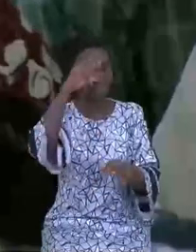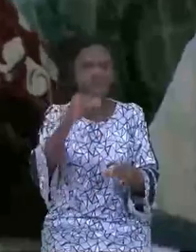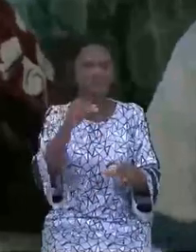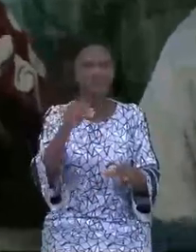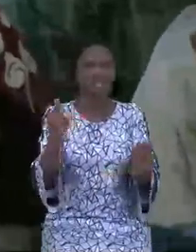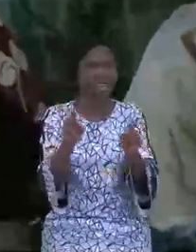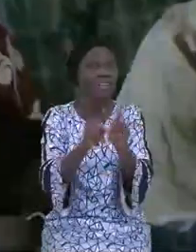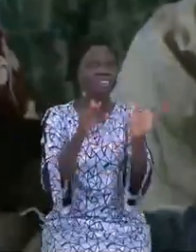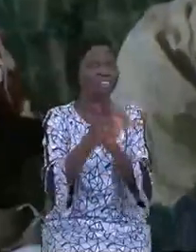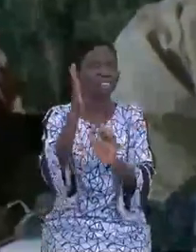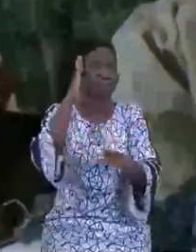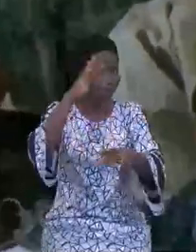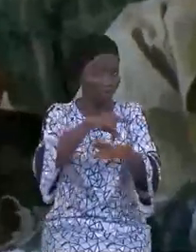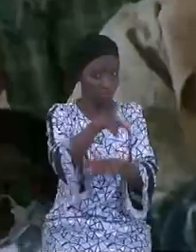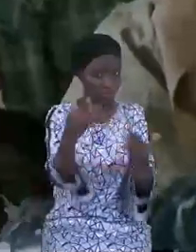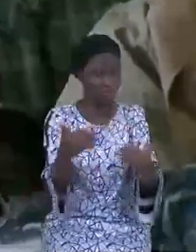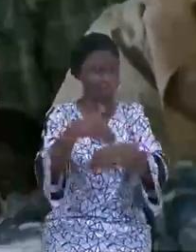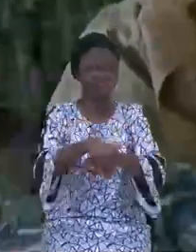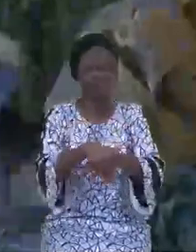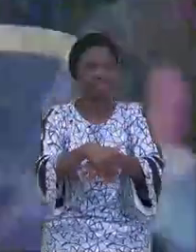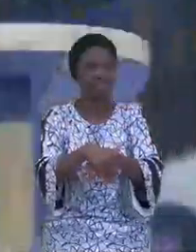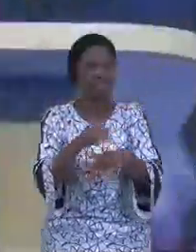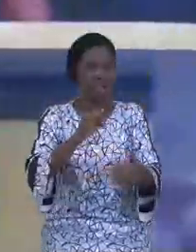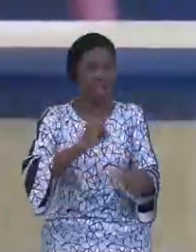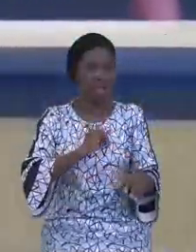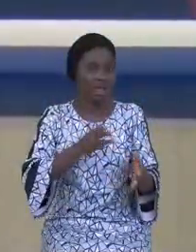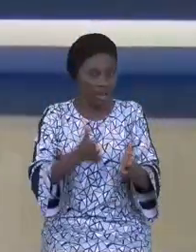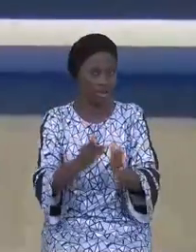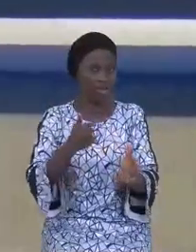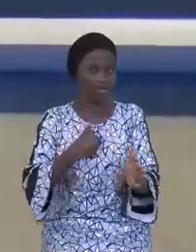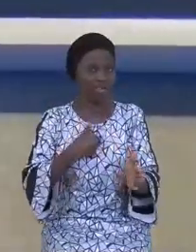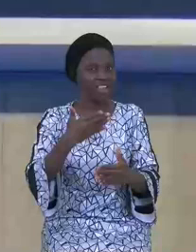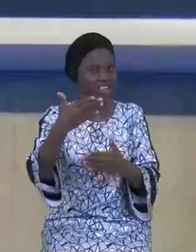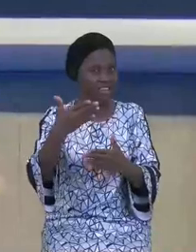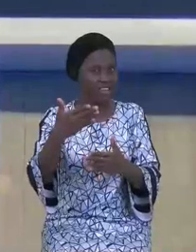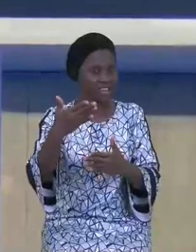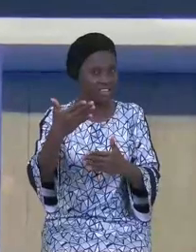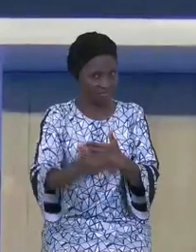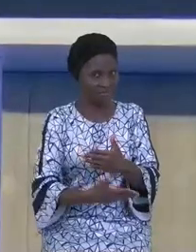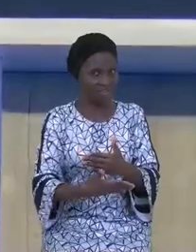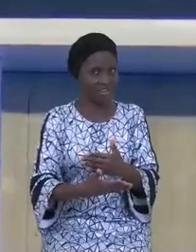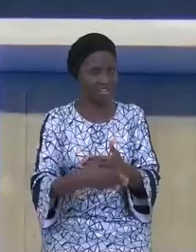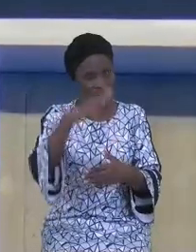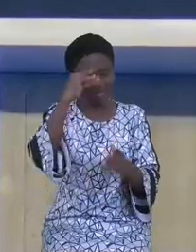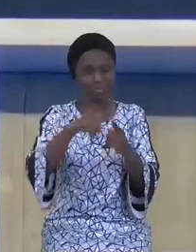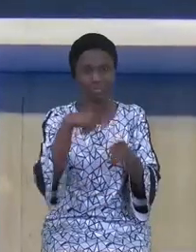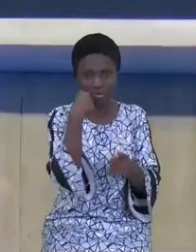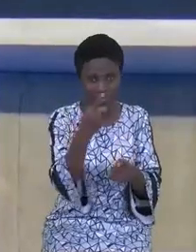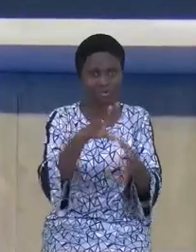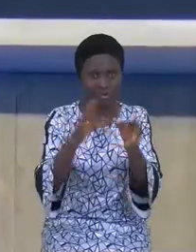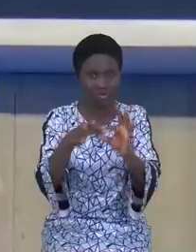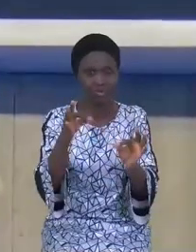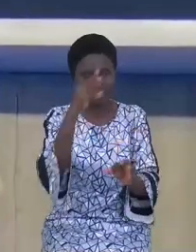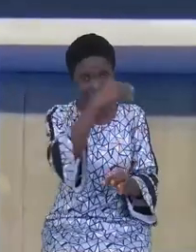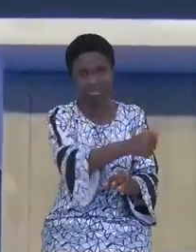soir, laissez-moi l'inviter pour te raconter l'histoire lui-même. Joseph, merci,